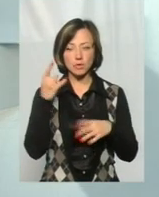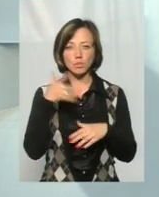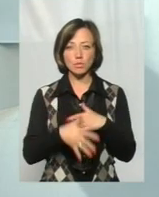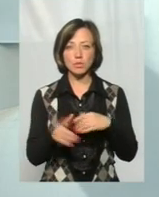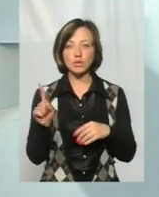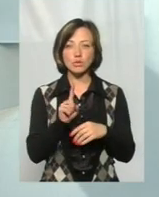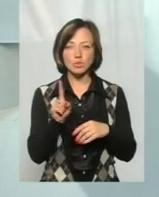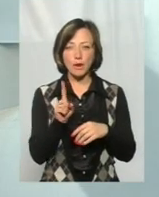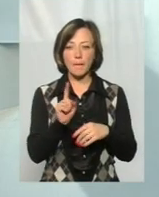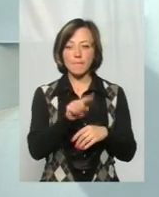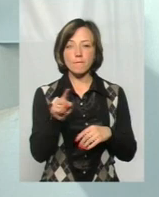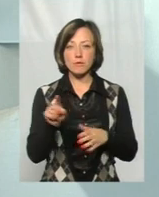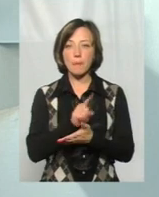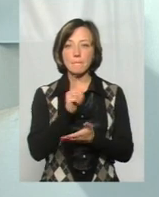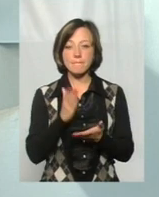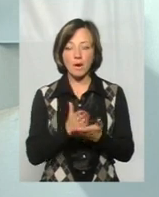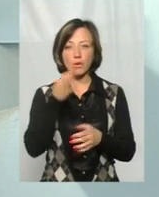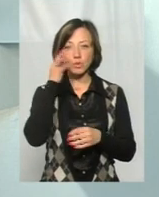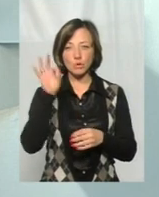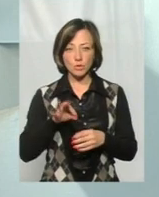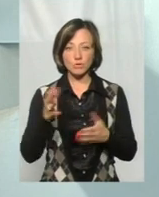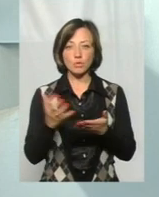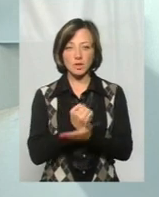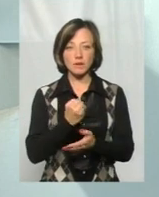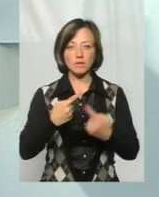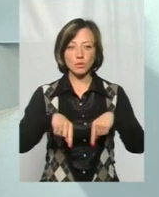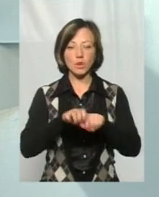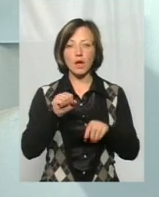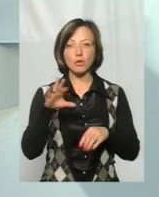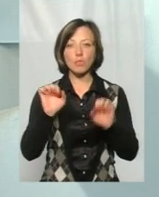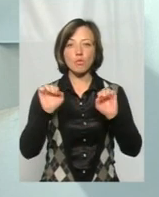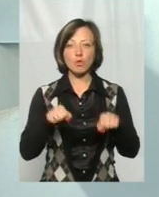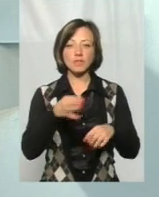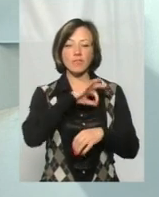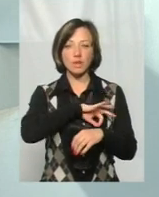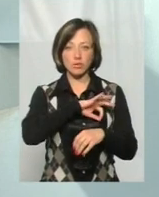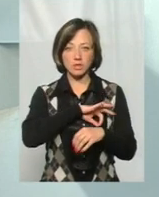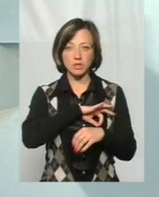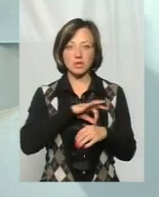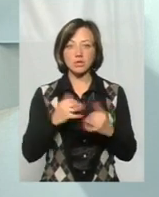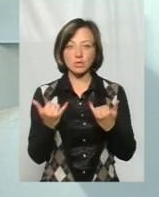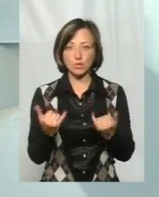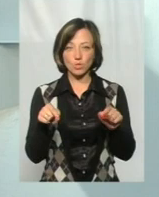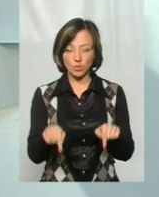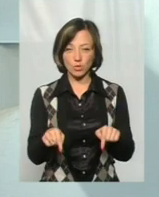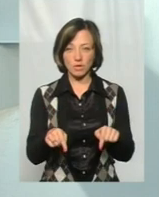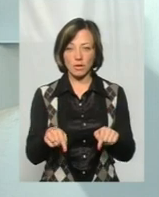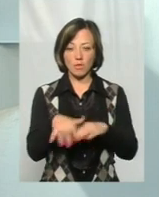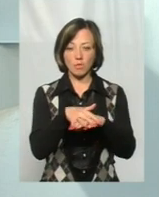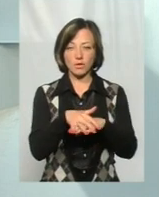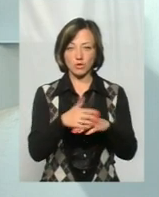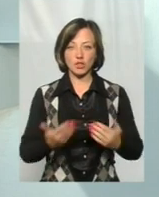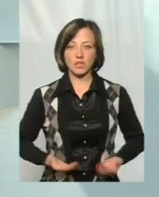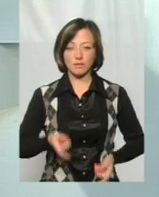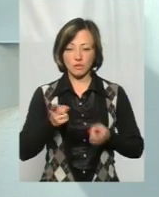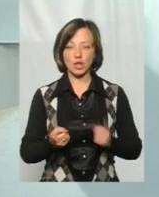що вони мають досвід, той, який вони здобули в зоні АТО, вони можуть його використати станом сьогодні тут, в громадському суспільстві,